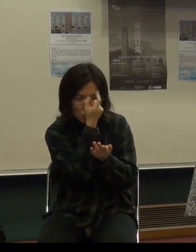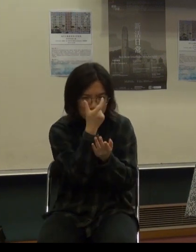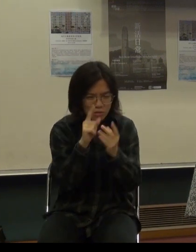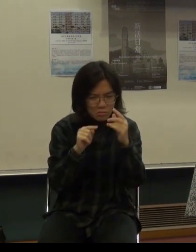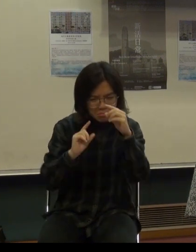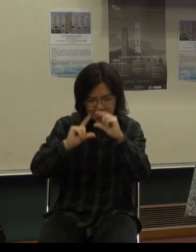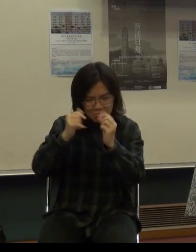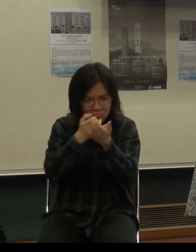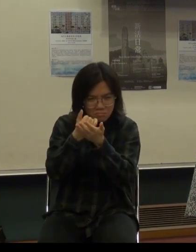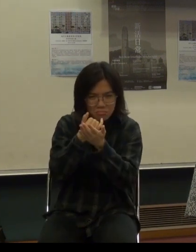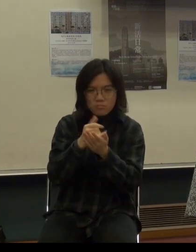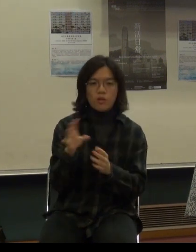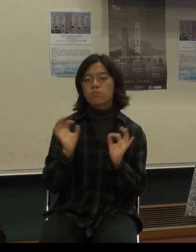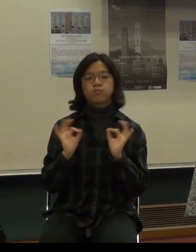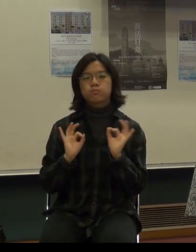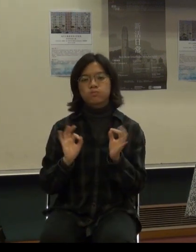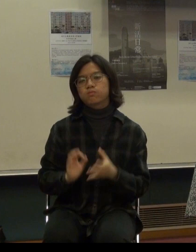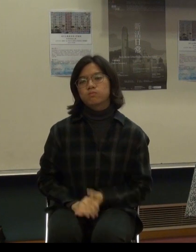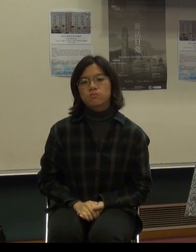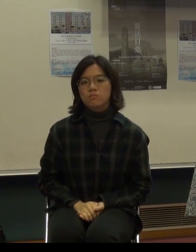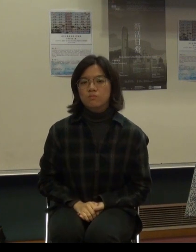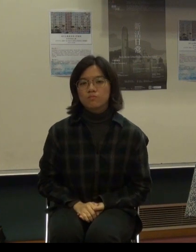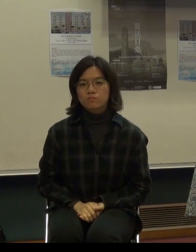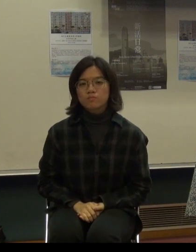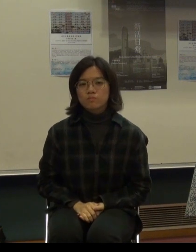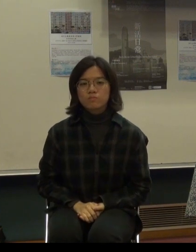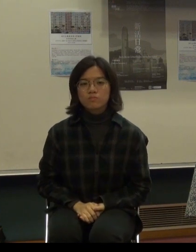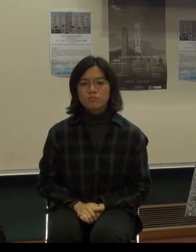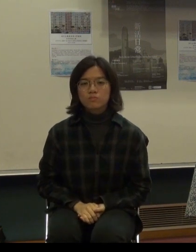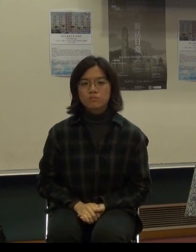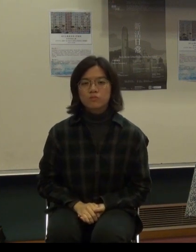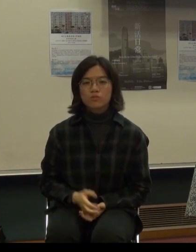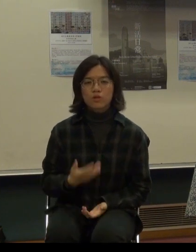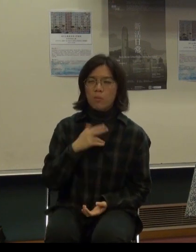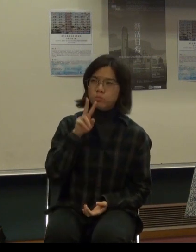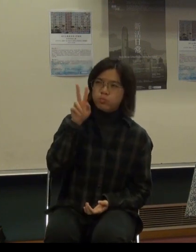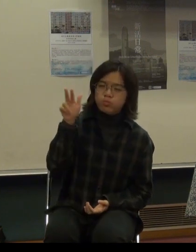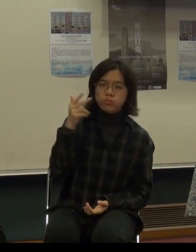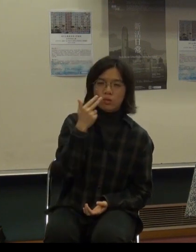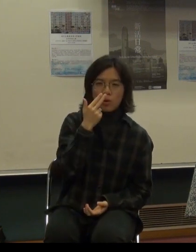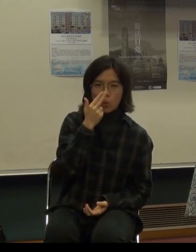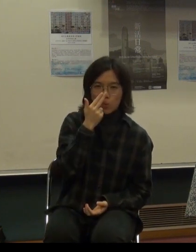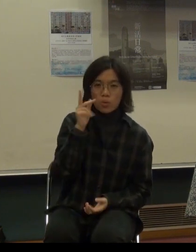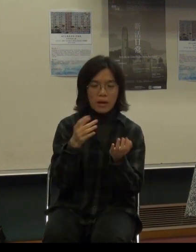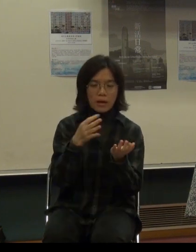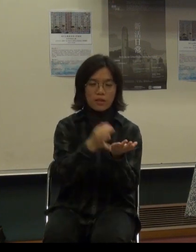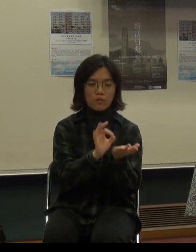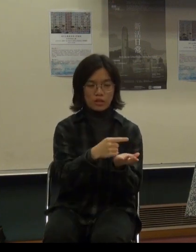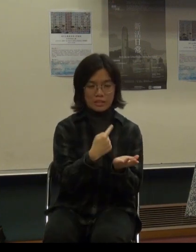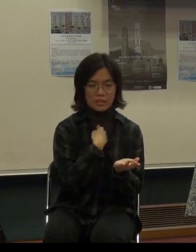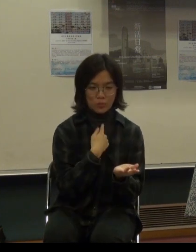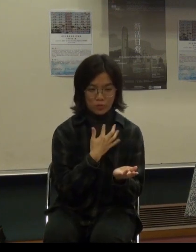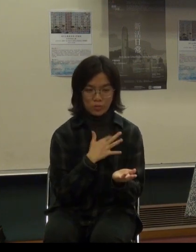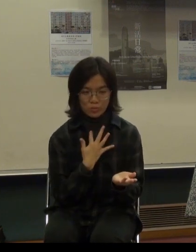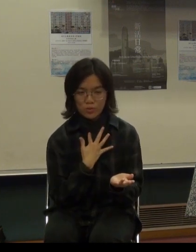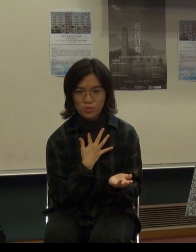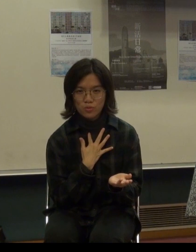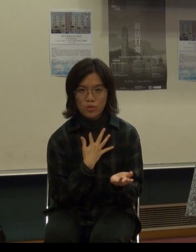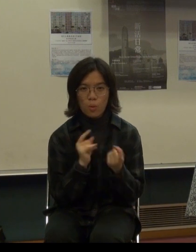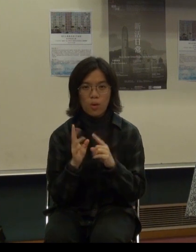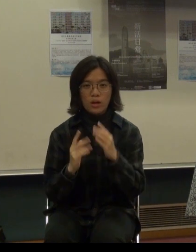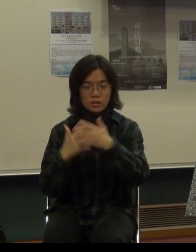定留邊啲冇留邊啲啊，似乎就冇啦。似乎係佢哋多係睇嗰個地嗰個需要啦，又或者係嗰個建築